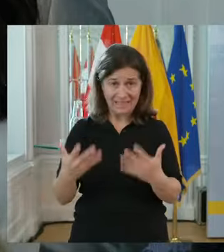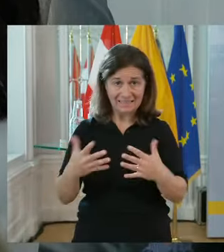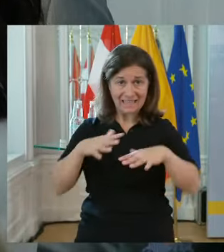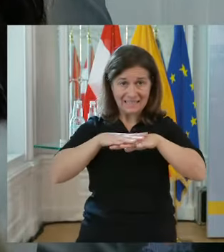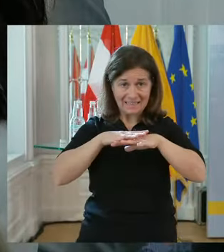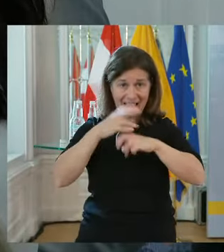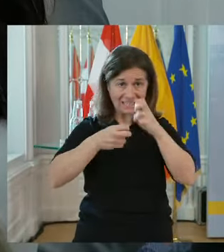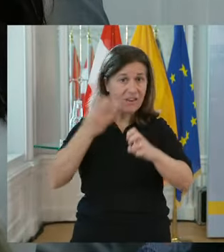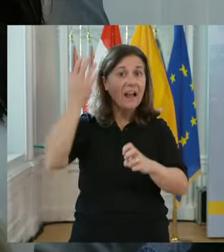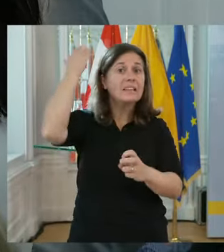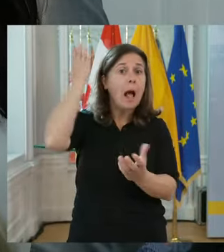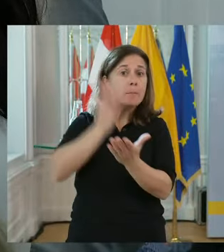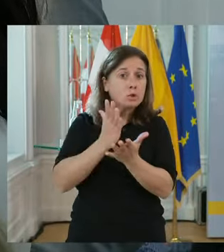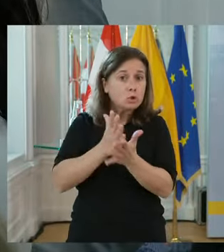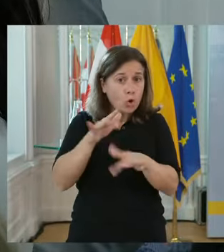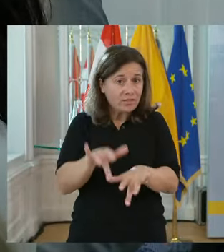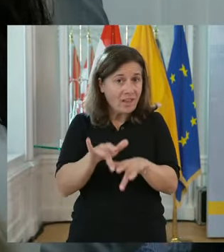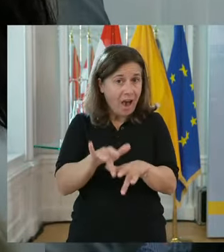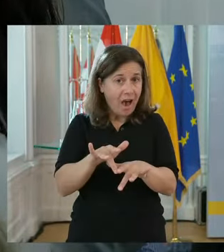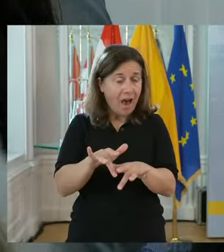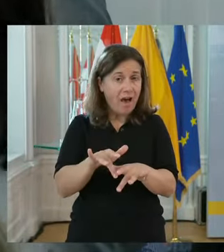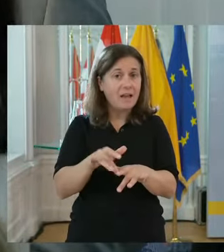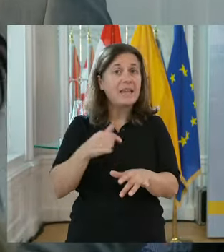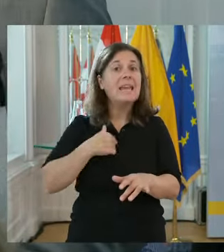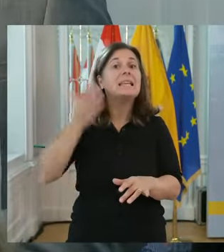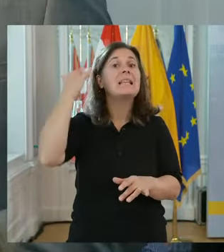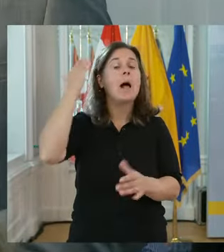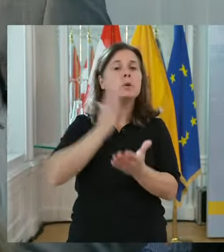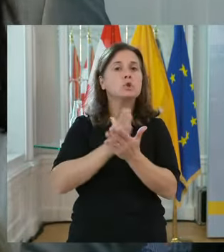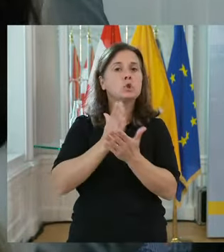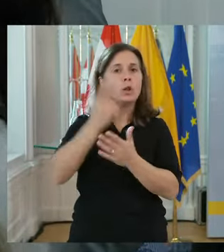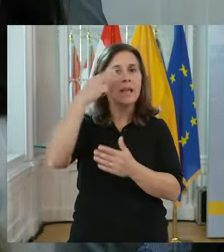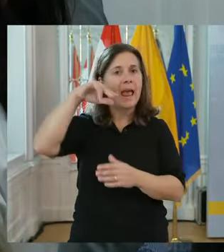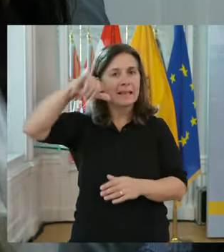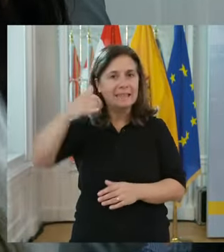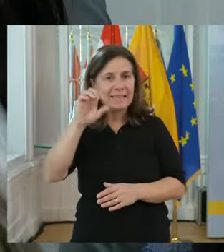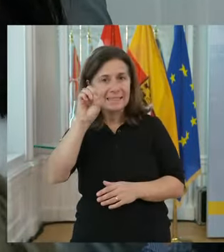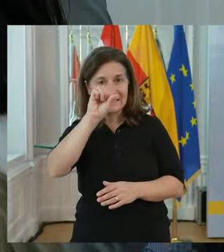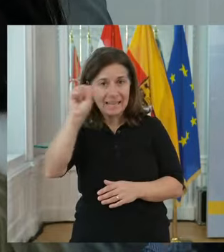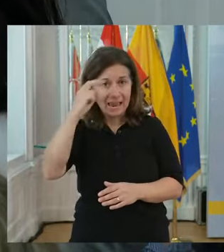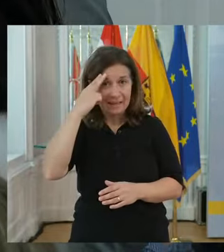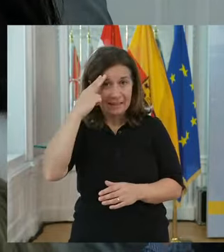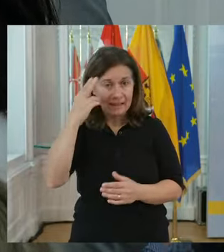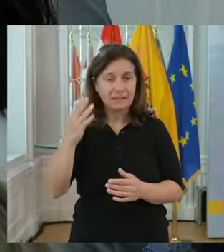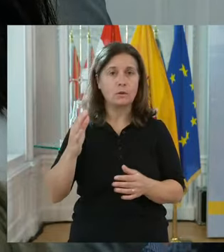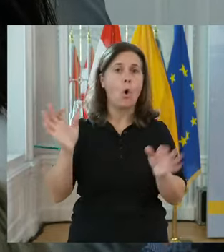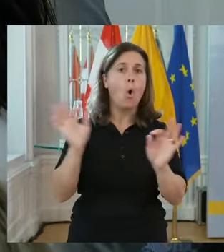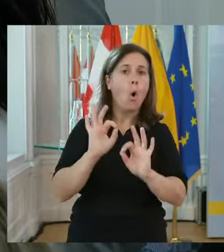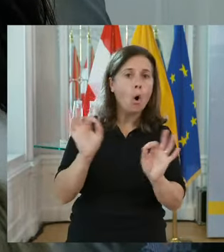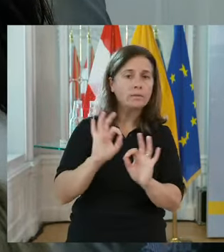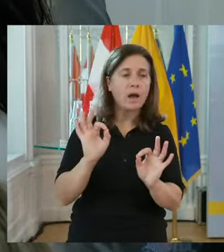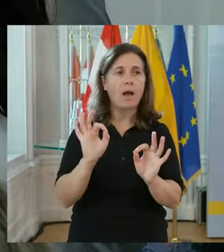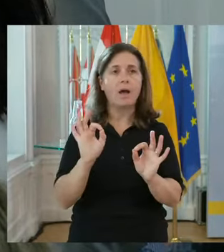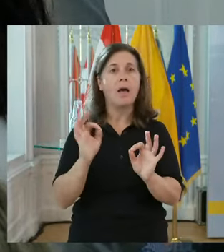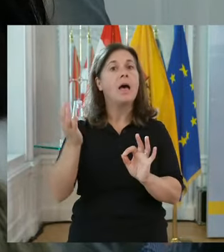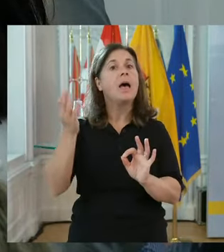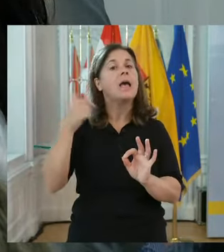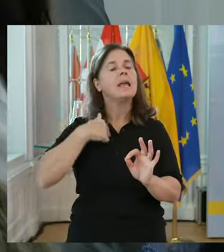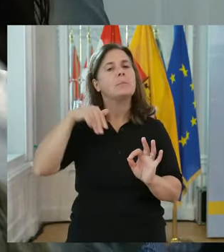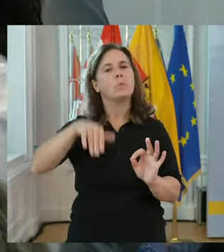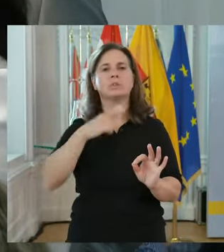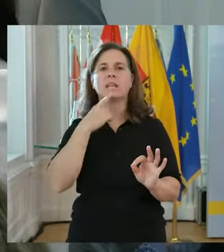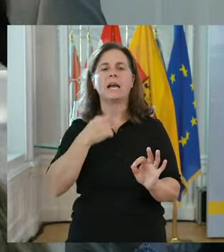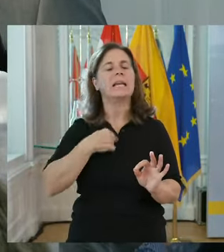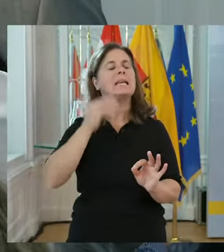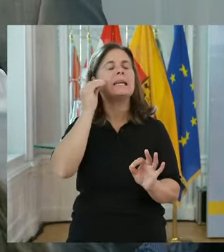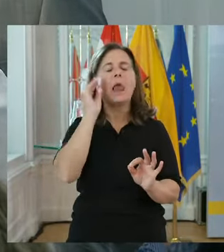Netzwerk damals schon gegeben, ja, hätte ich damals schon den Andreas Jesse gekannt, ja, dann muss ich sagen,